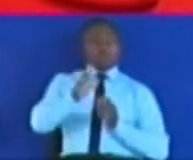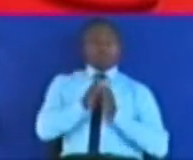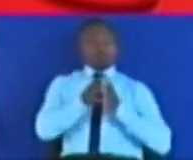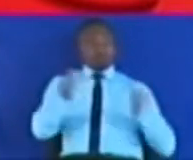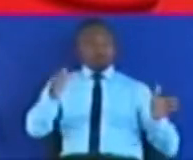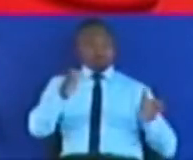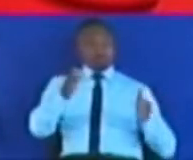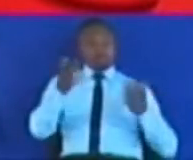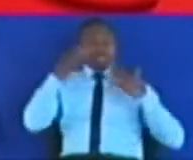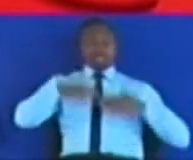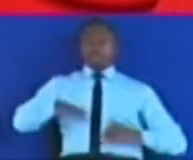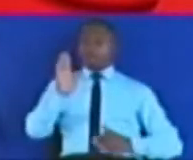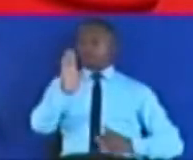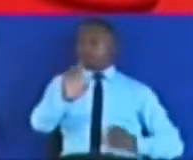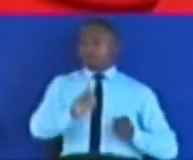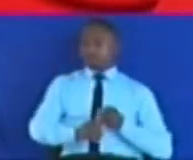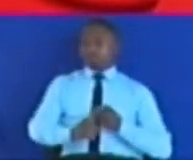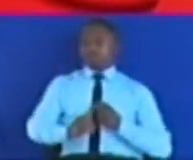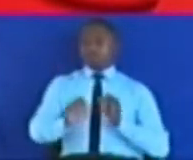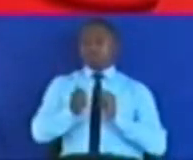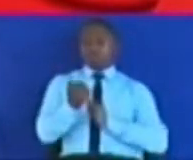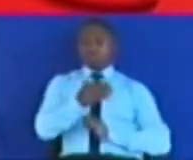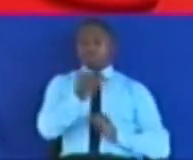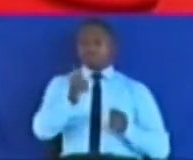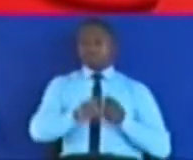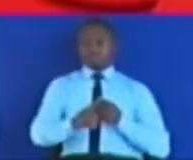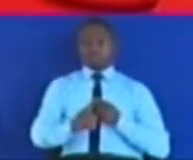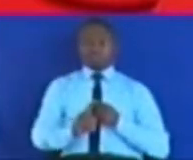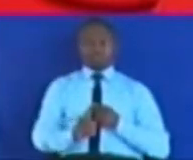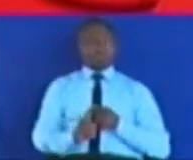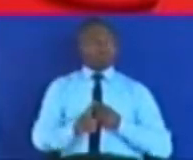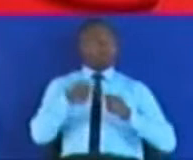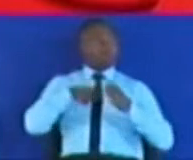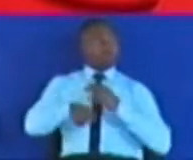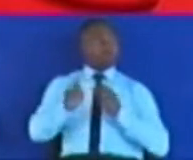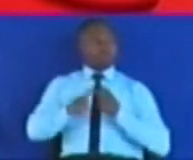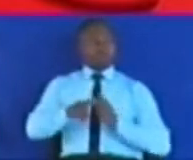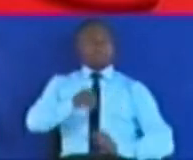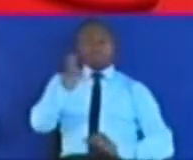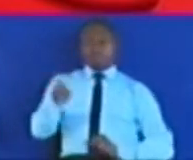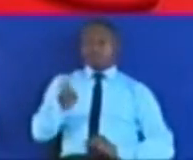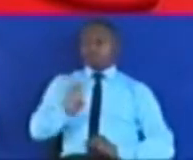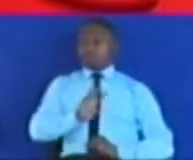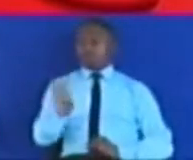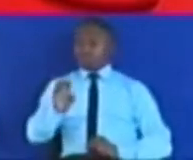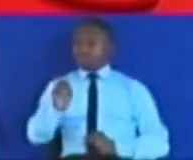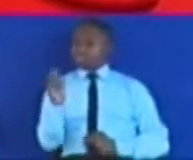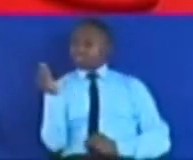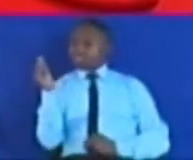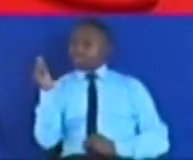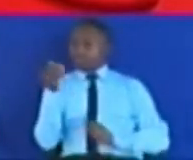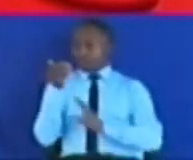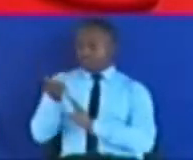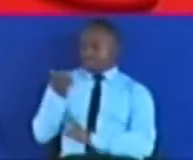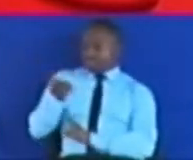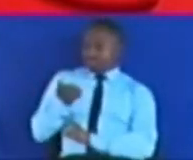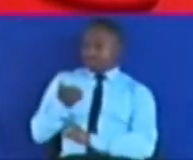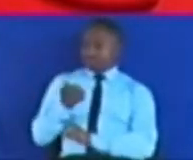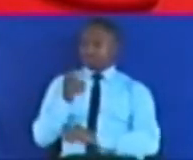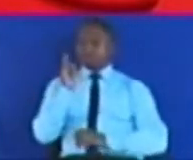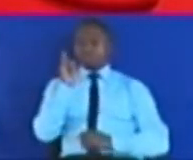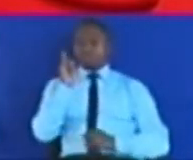ya afya zao. Kingine Mheshimiwa Naibu Spika, katika halmashauri ya wilaya ya Shinyanga vijijini